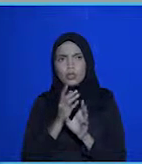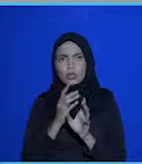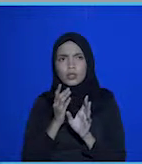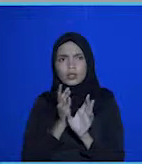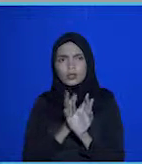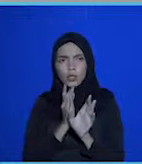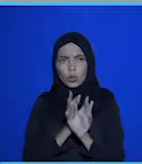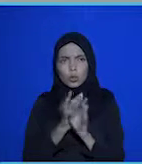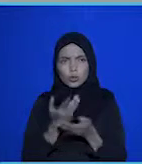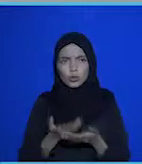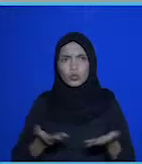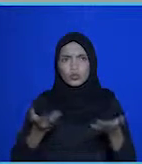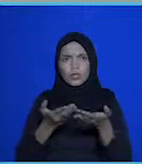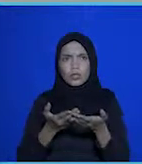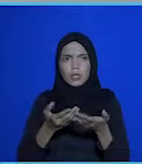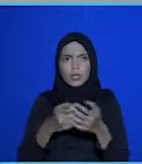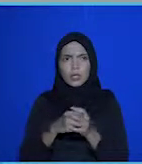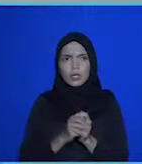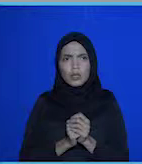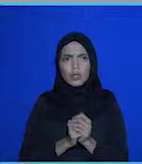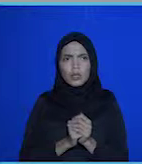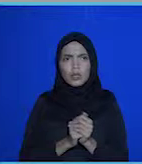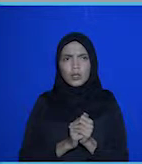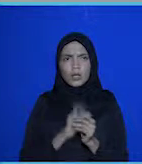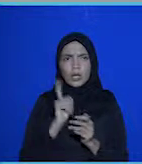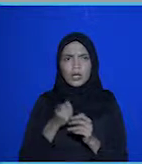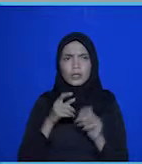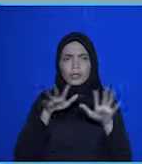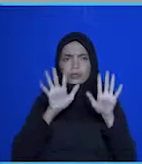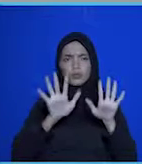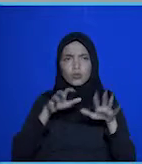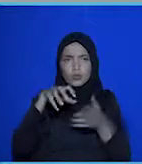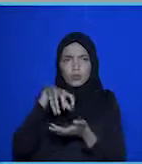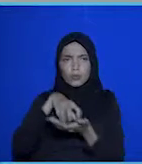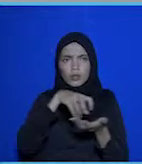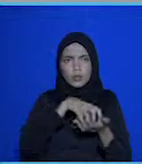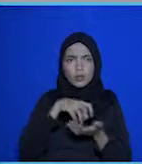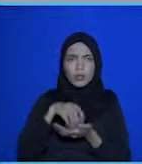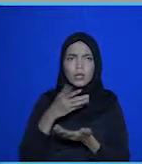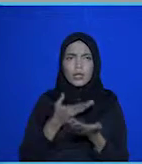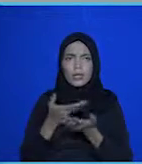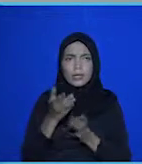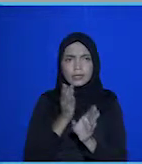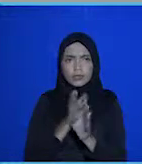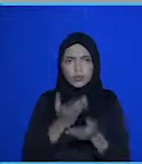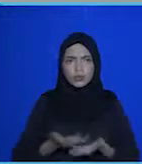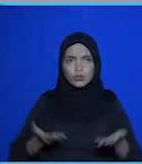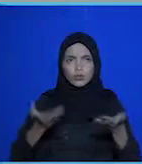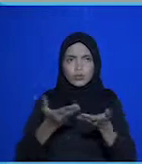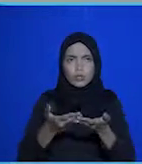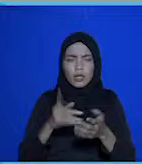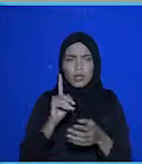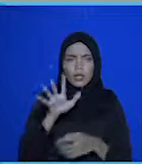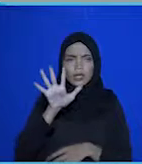menggerakkan ada 59 petugas di 10 pos LDP layanan dukungan psikososial dan menyebar ke titik pengungsian